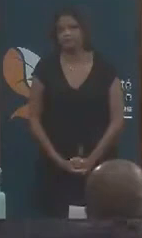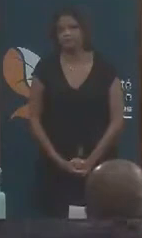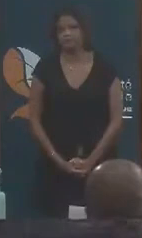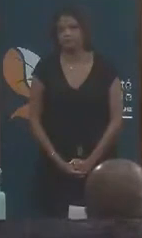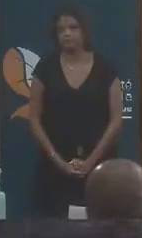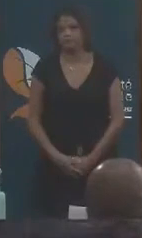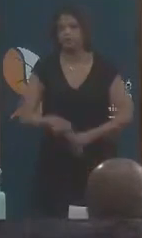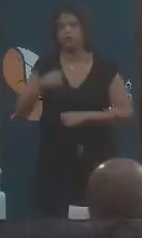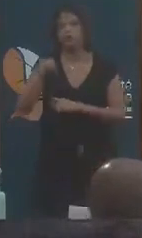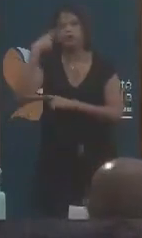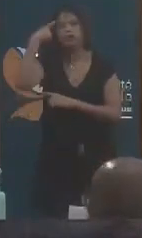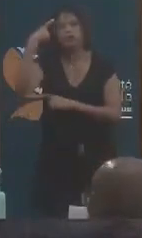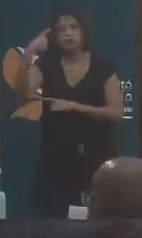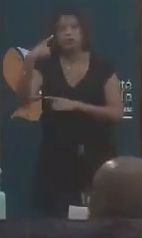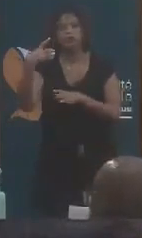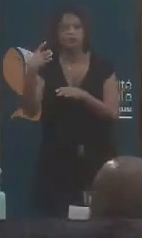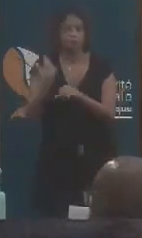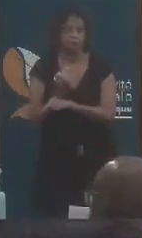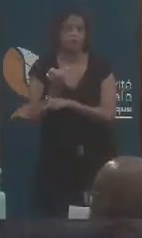Je pense que c'est dommage